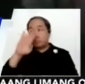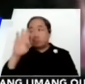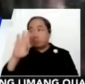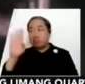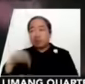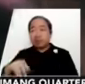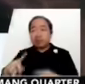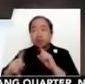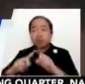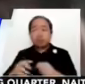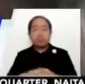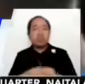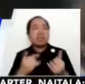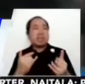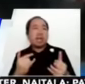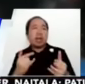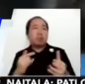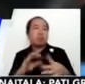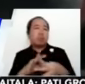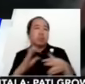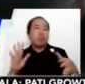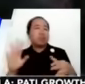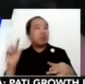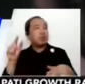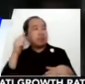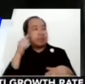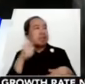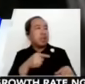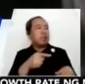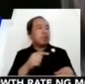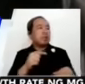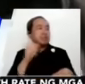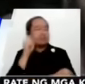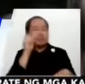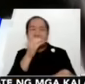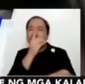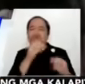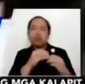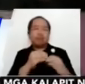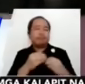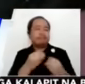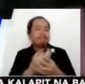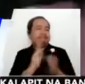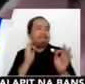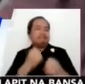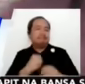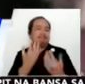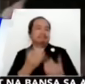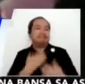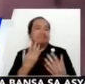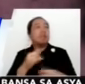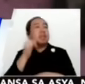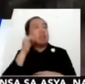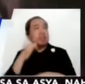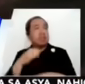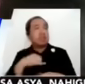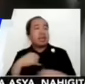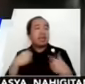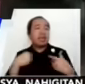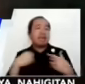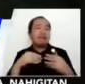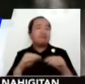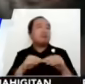ng administrasyon, tila mas malaya nang nagsasalita ang Vice Presidente na kahapon lang naglabas ng kanyang mga puna laban sa